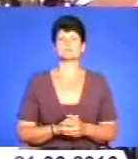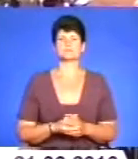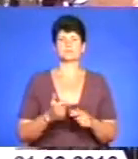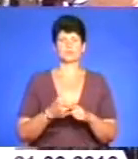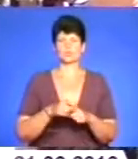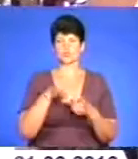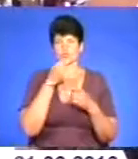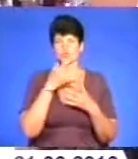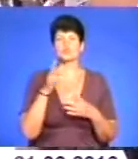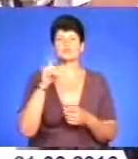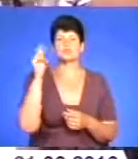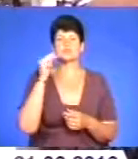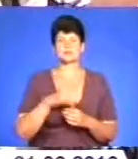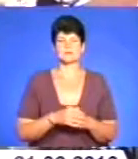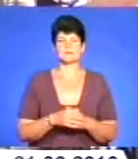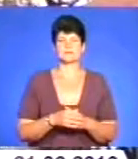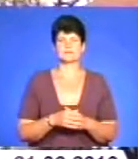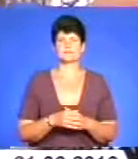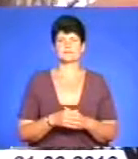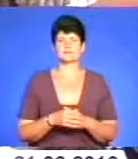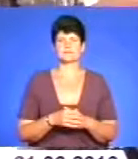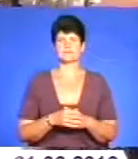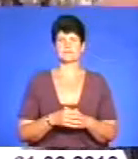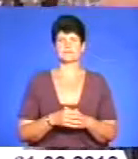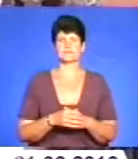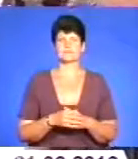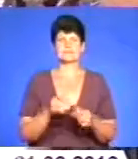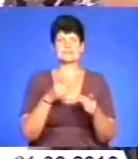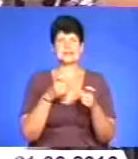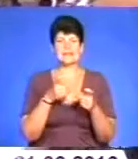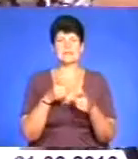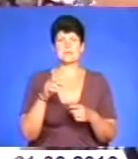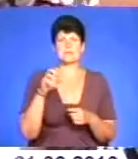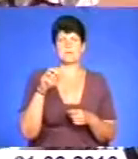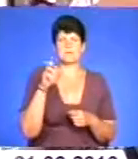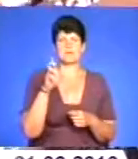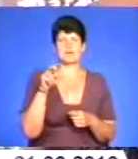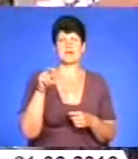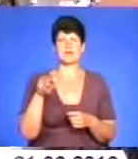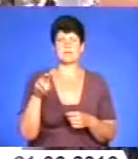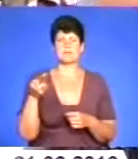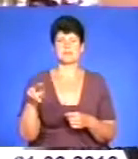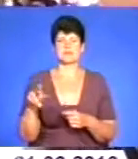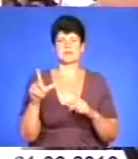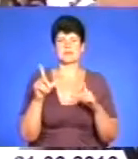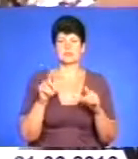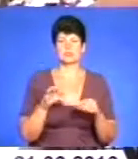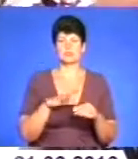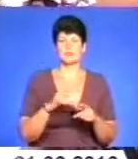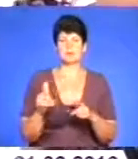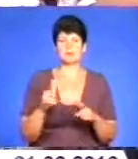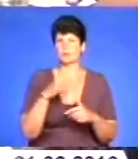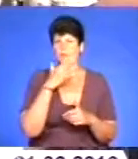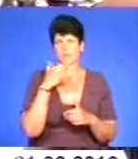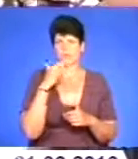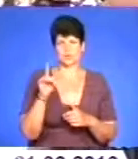Чого вже навчалися? Ну і стріляли вже і на БМП, вже тізили, і була і підготовка в нас, ну коротше, вже багато